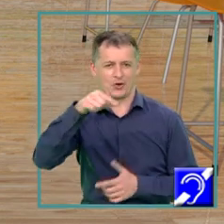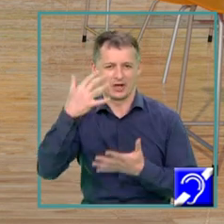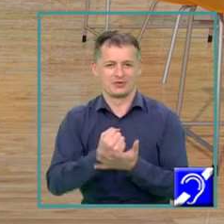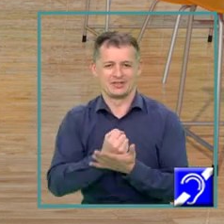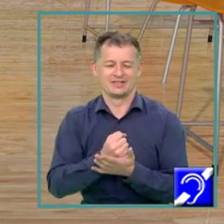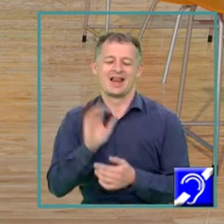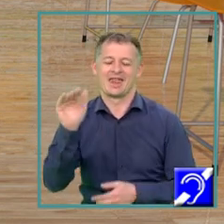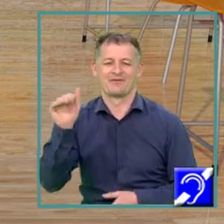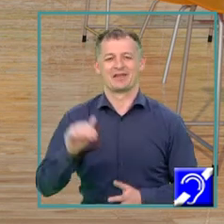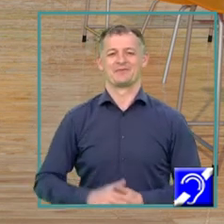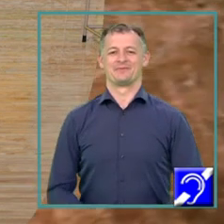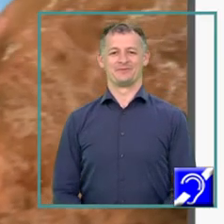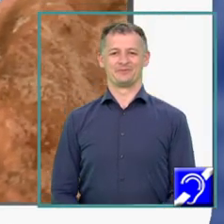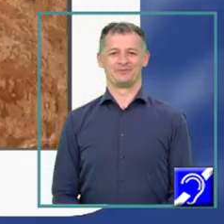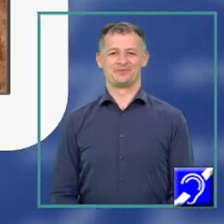La revedere!